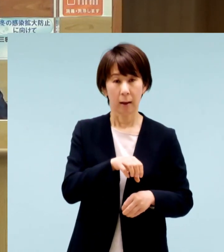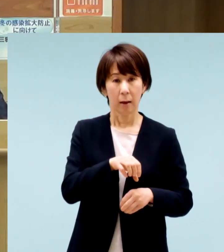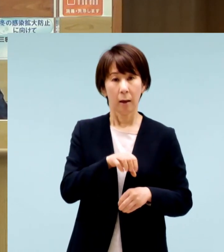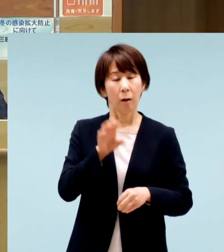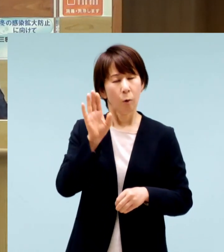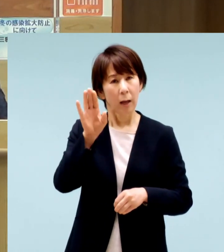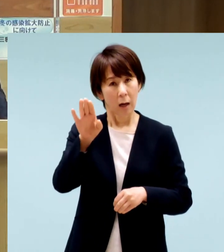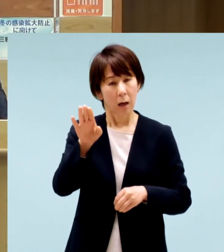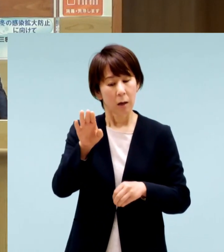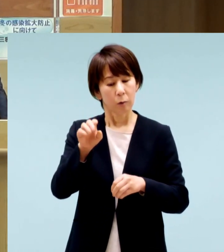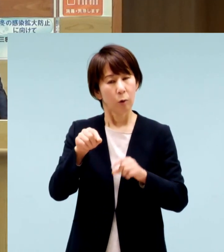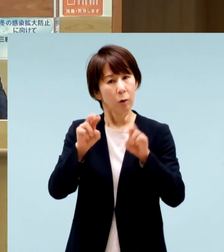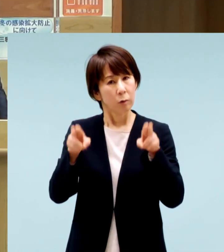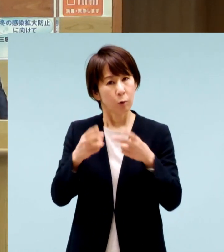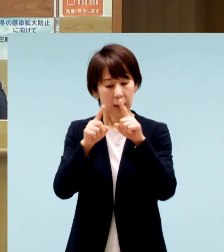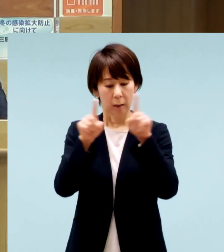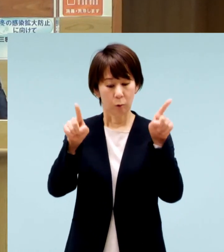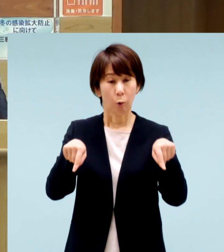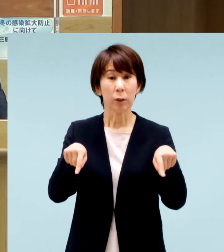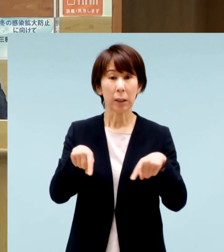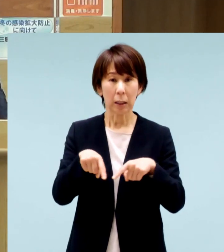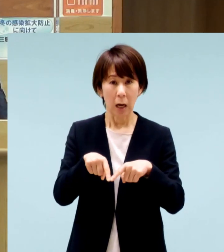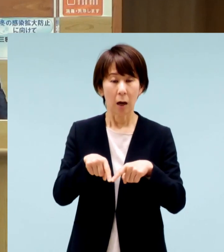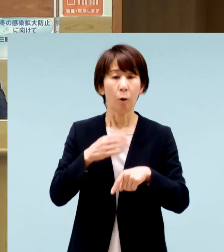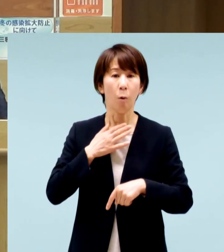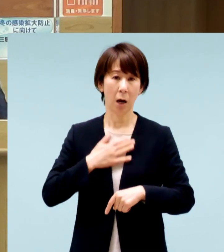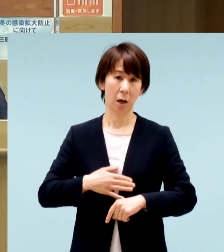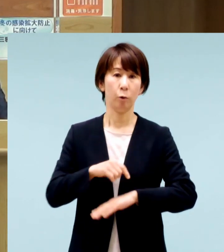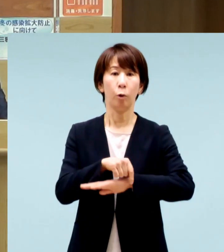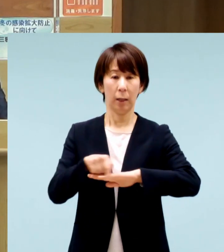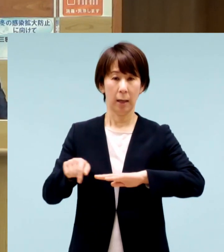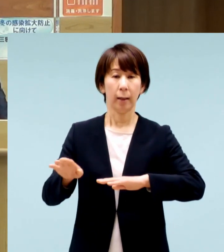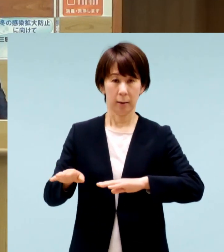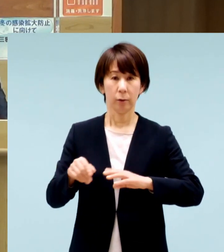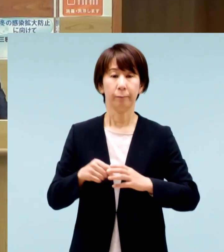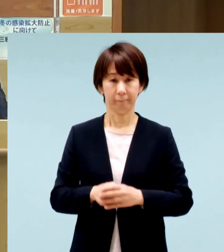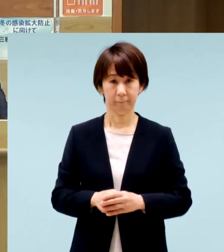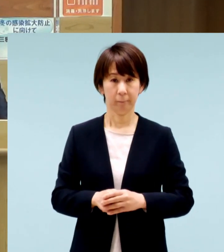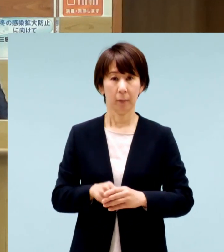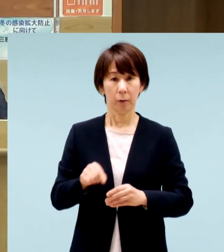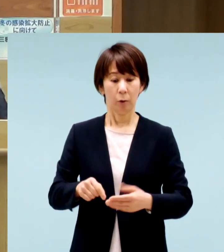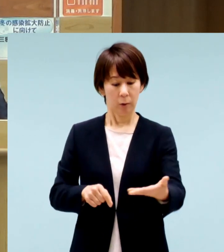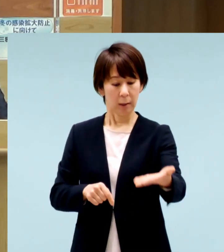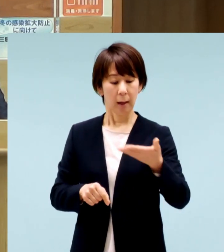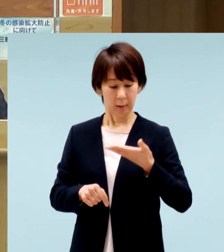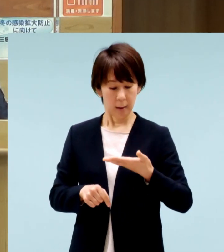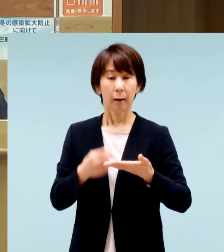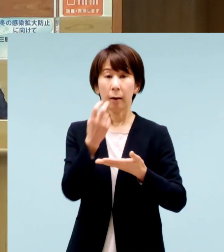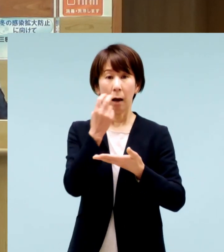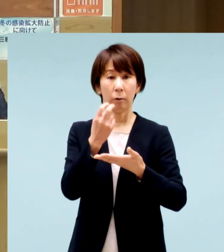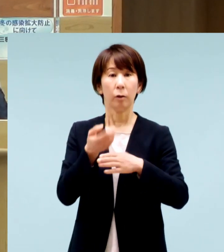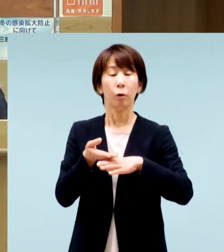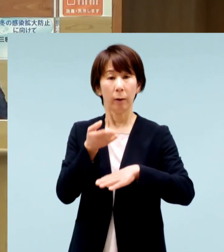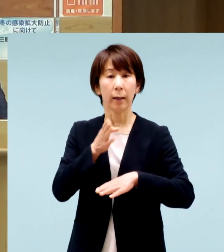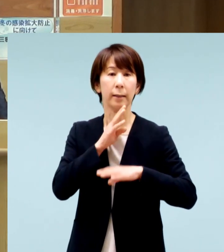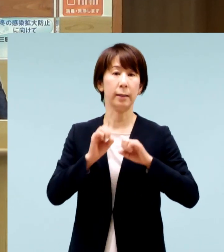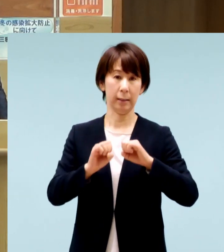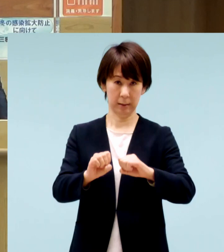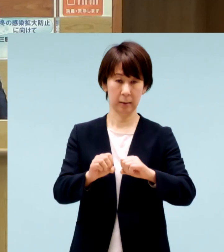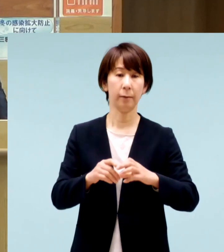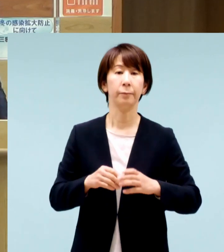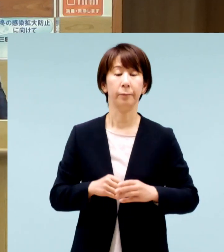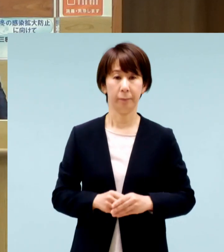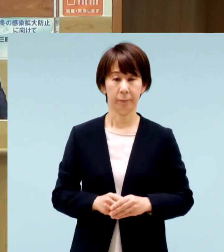されていきますので、まあ、その確認をさせていただいた上で実施をしていくという形になります。